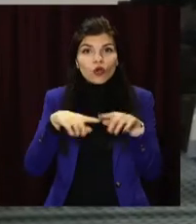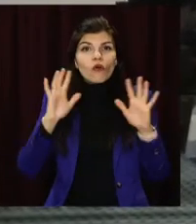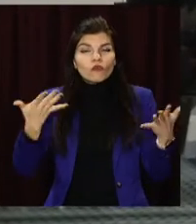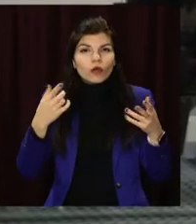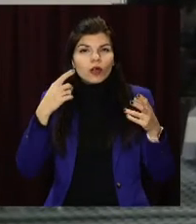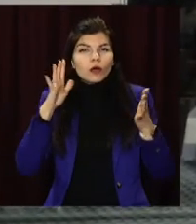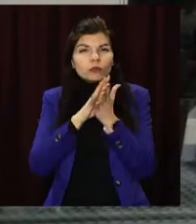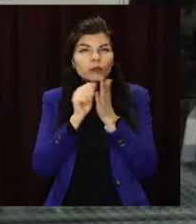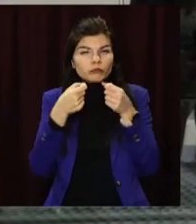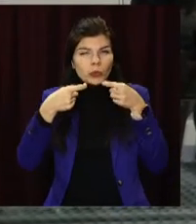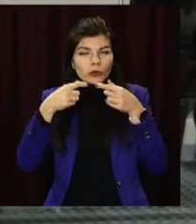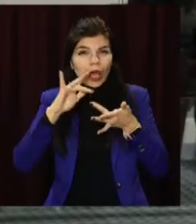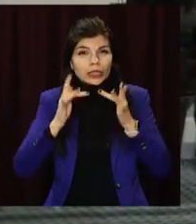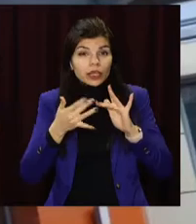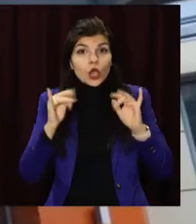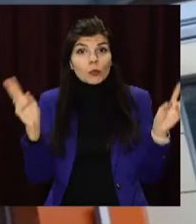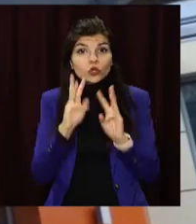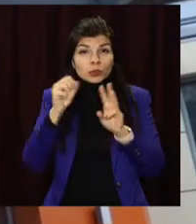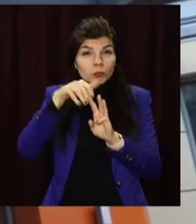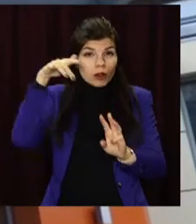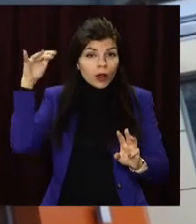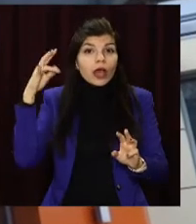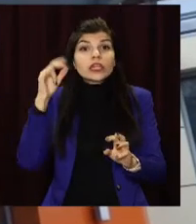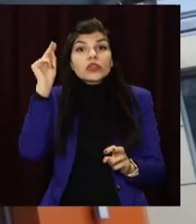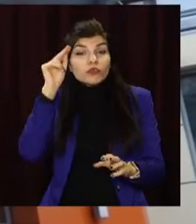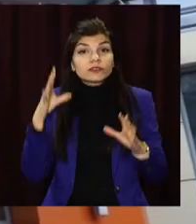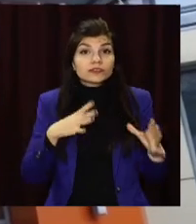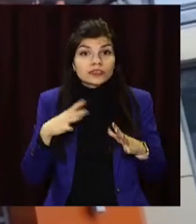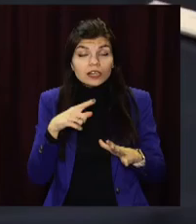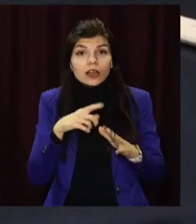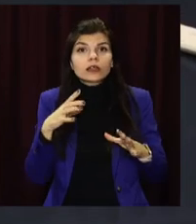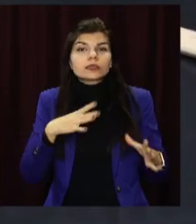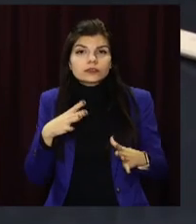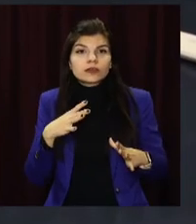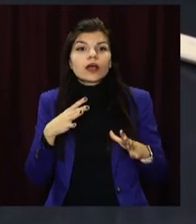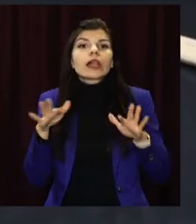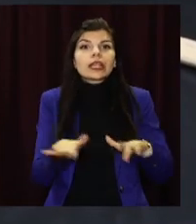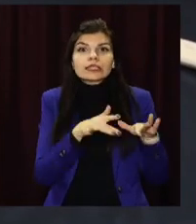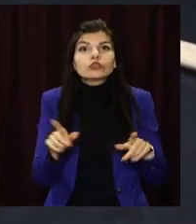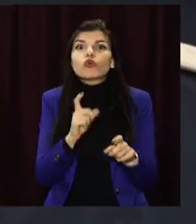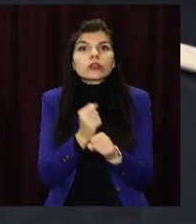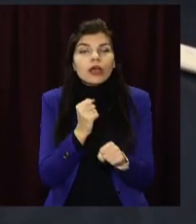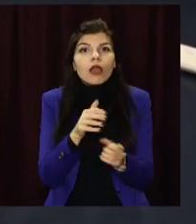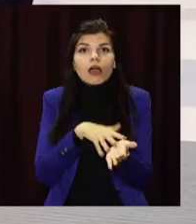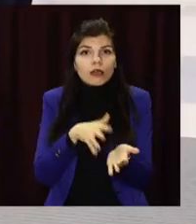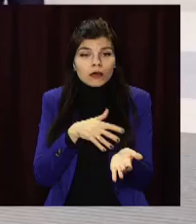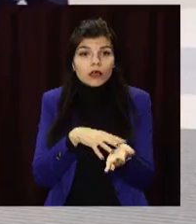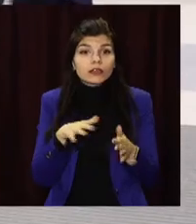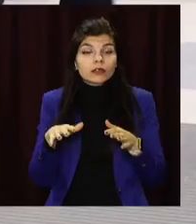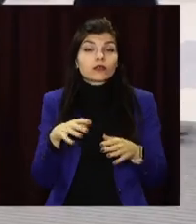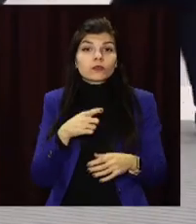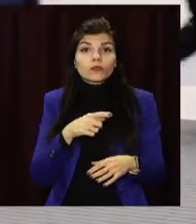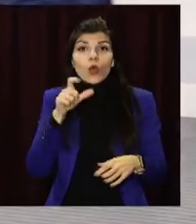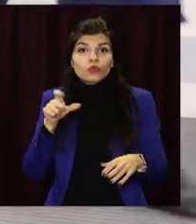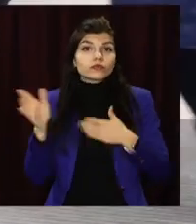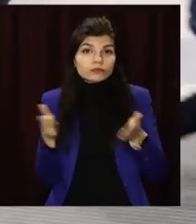коротке замикання і розпочалася пожежа за димленням. На навчаннях рятувальники відпрацювали порядок дій у таких надзвичайних ситуаціях –